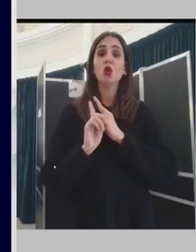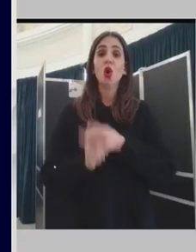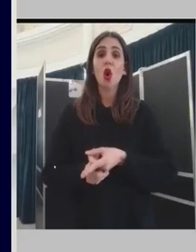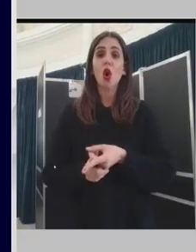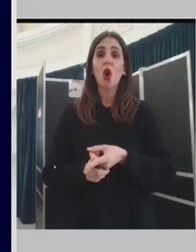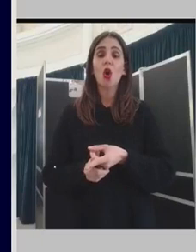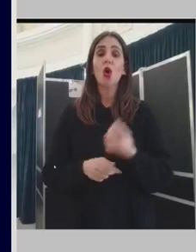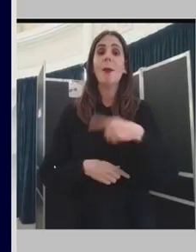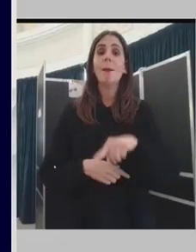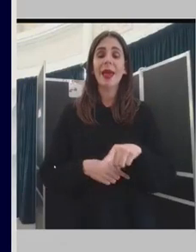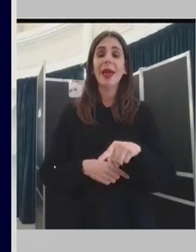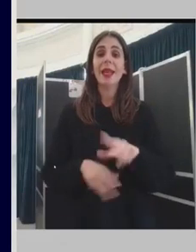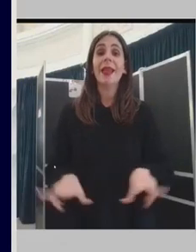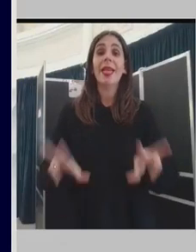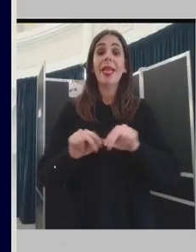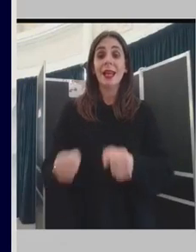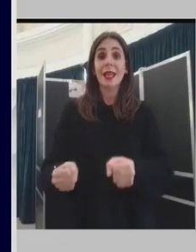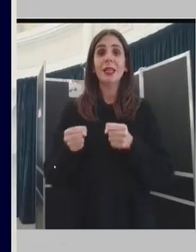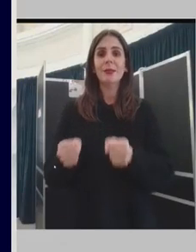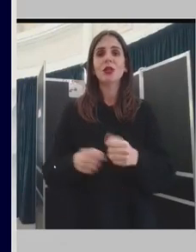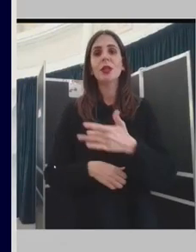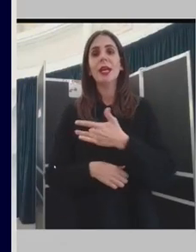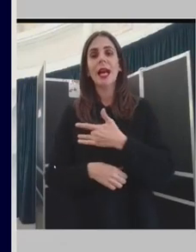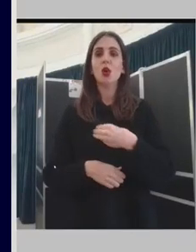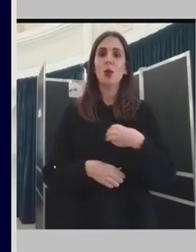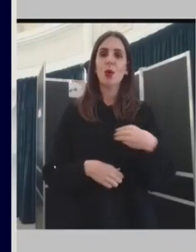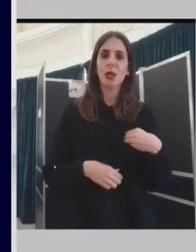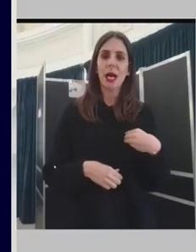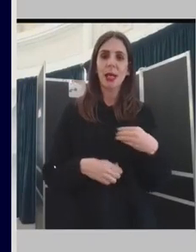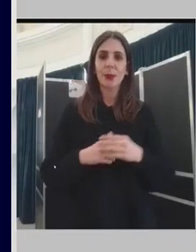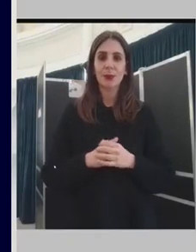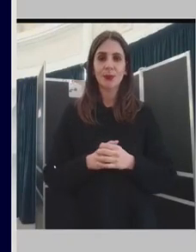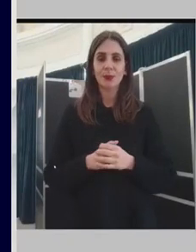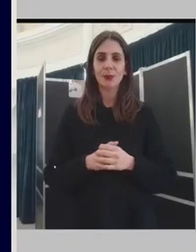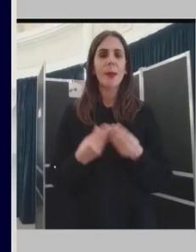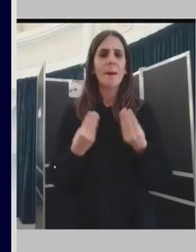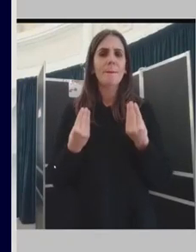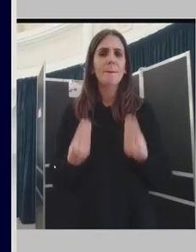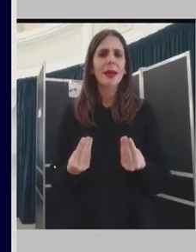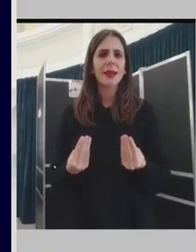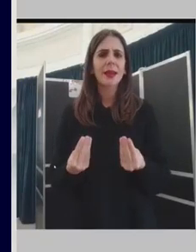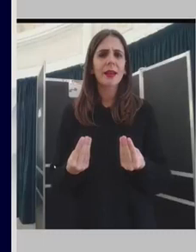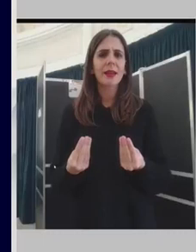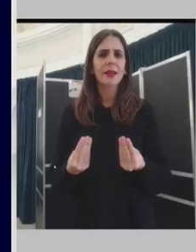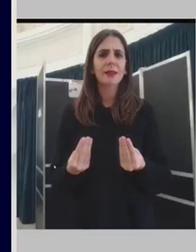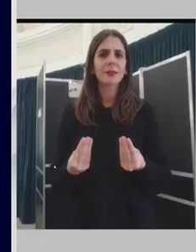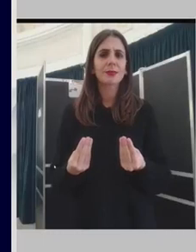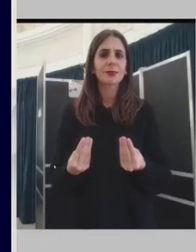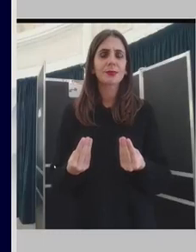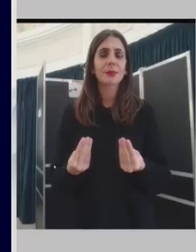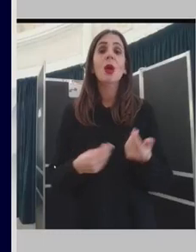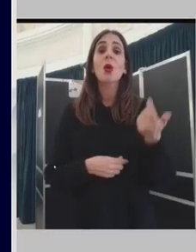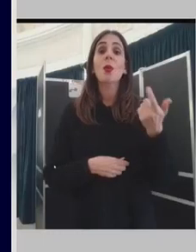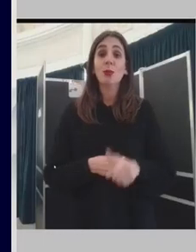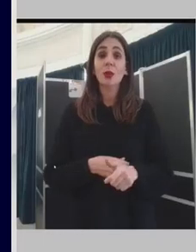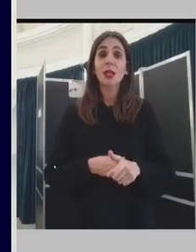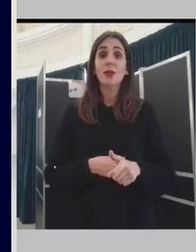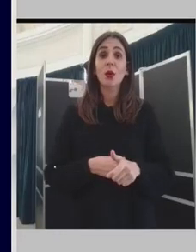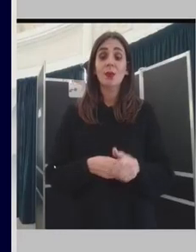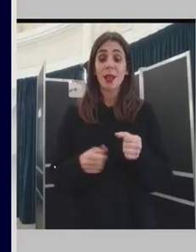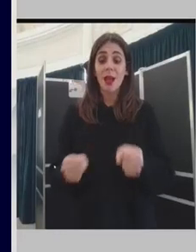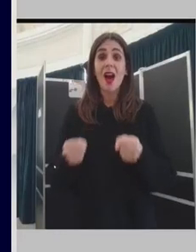rianimazione cardiopolmonare per quanto riguarda i laici, perché questo permette, ecco, di